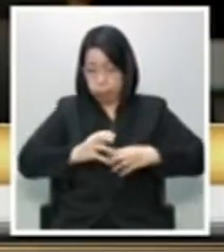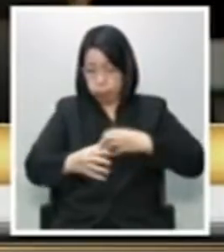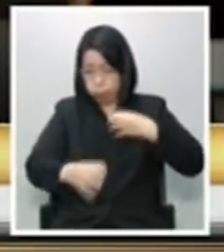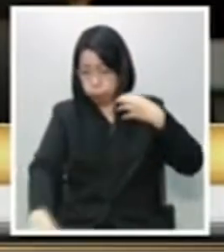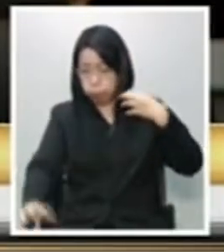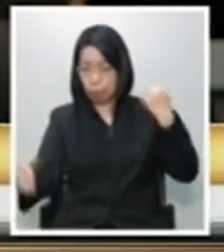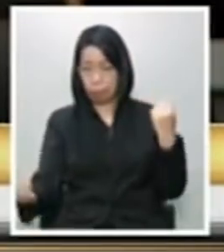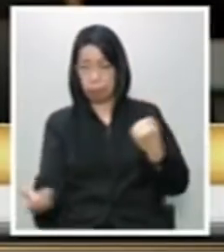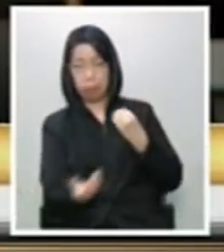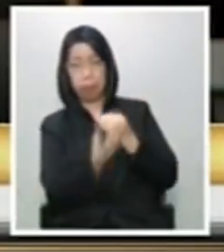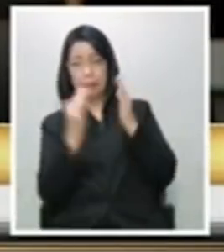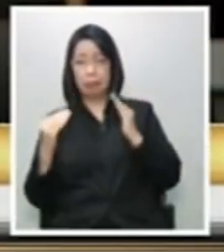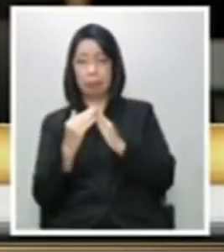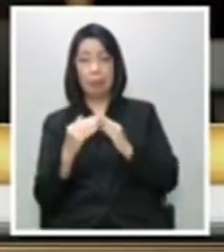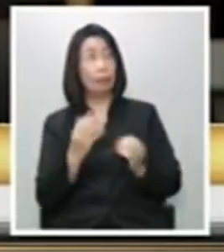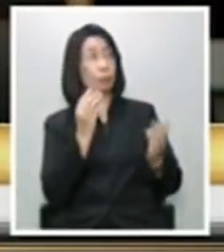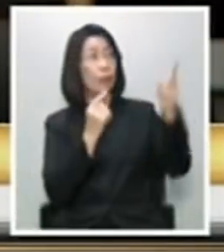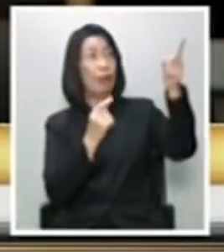มและสัมปทานนั้นก็